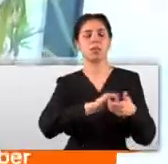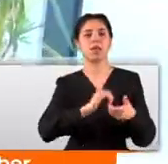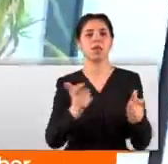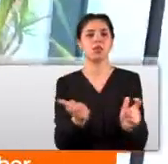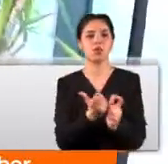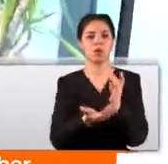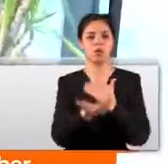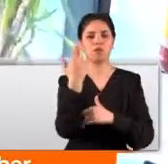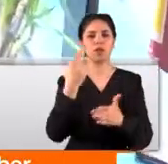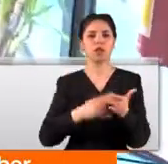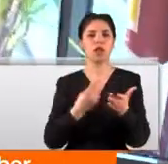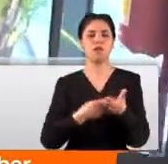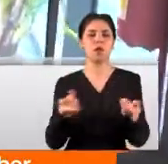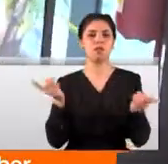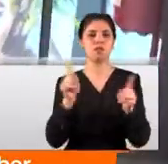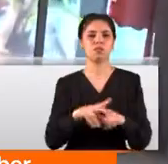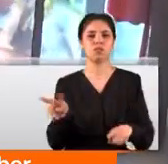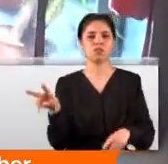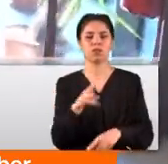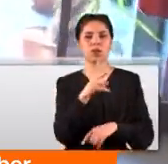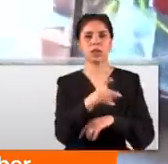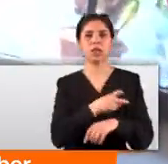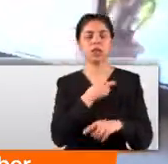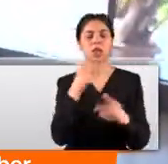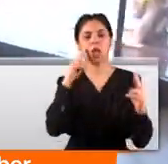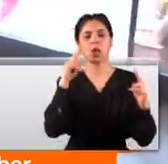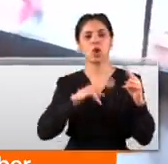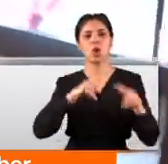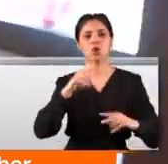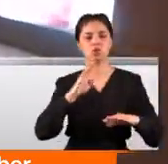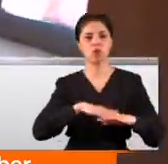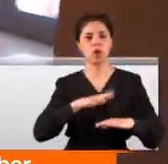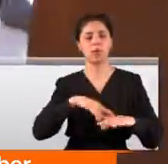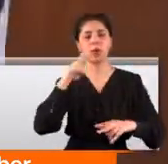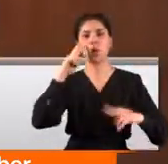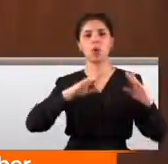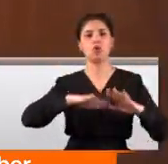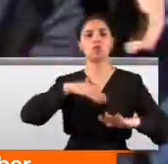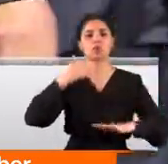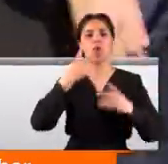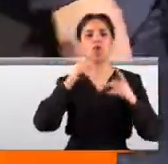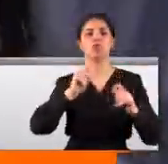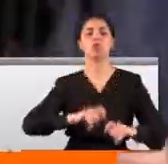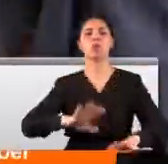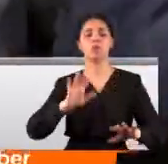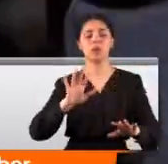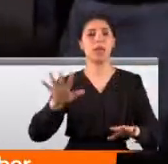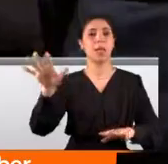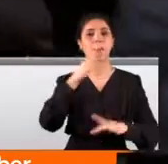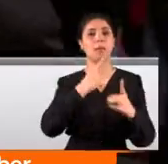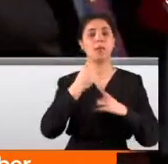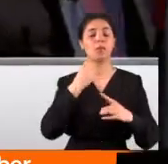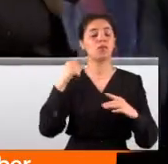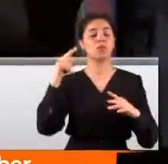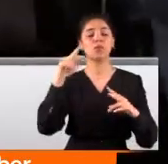öncesi kahvaltıda buluşan genel başkanlar 2 saat baş başa görüştü. Görüşme sonrasında açıklama yapılmadı ama kulislerde